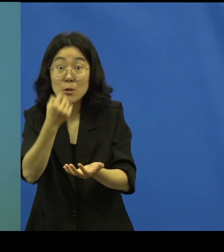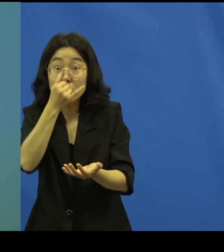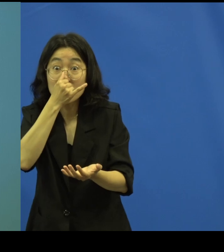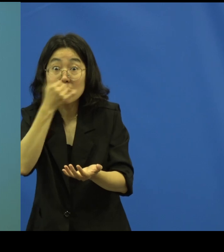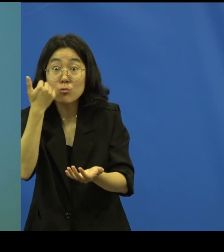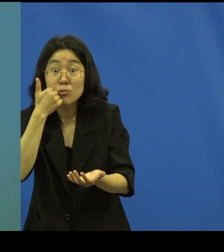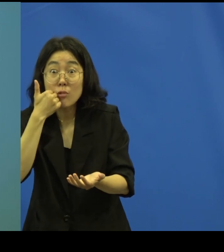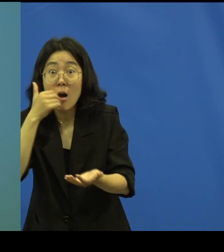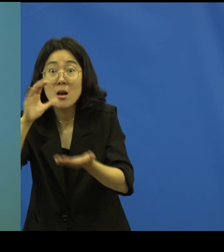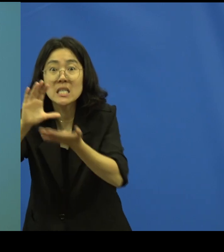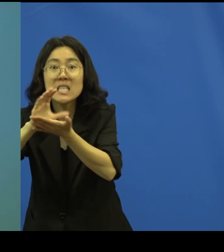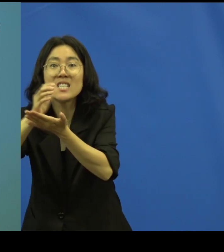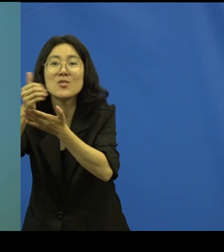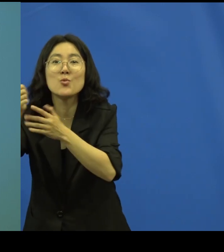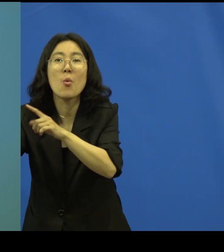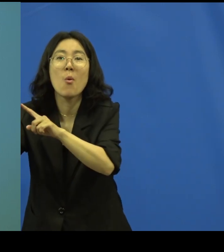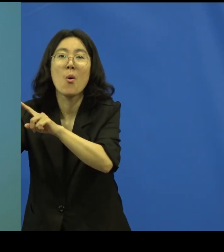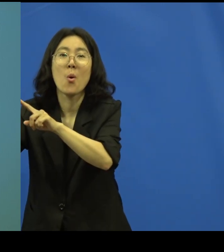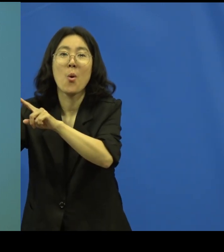여러분,